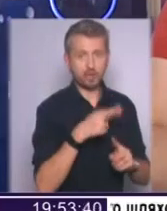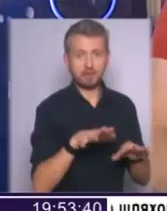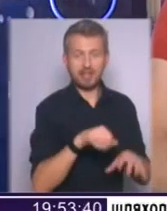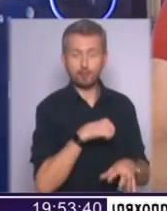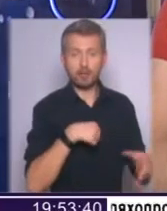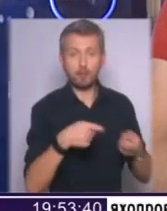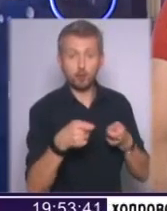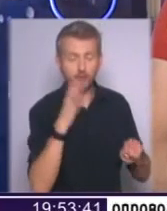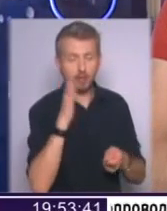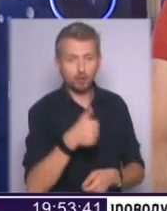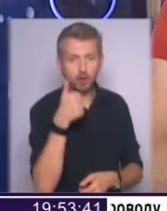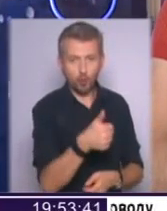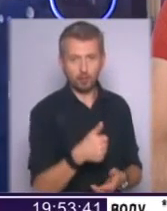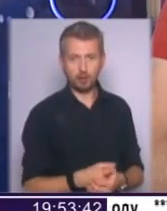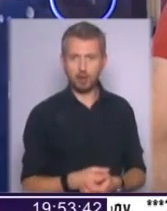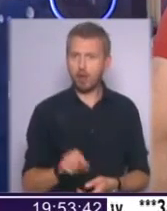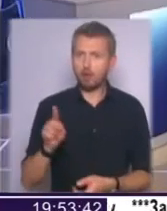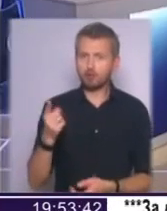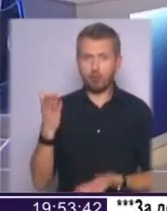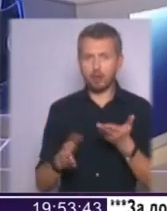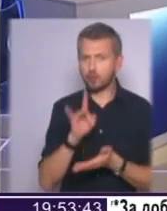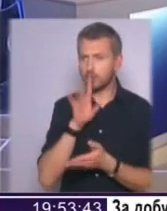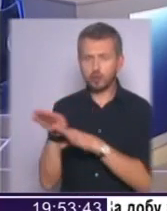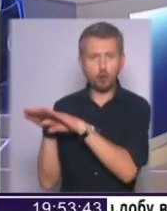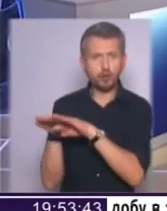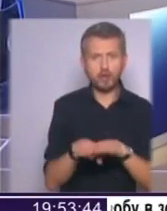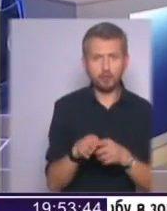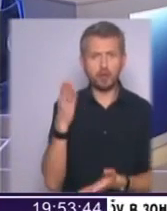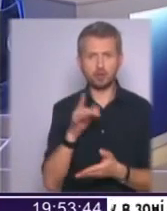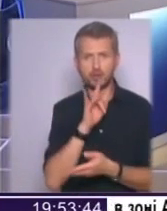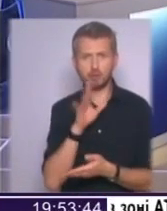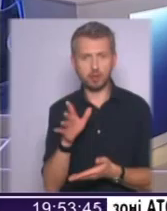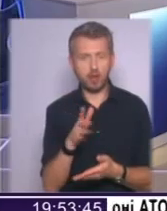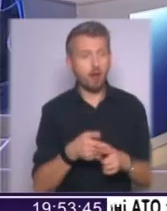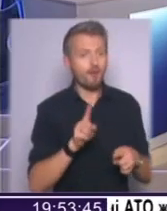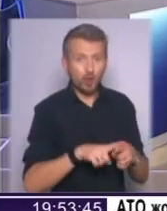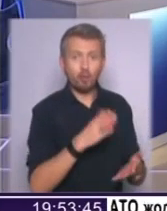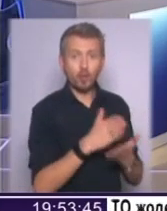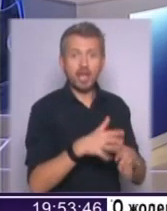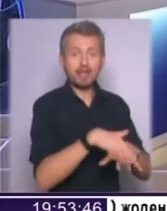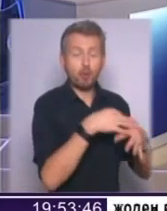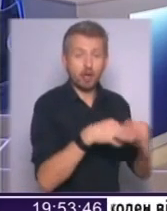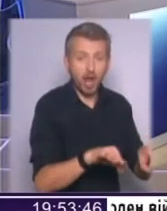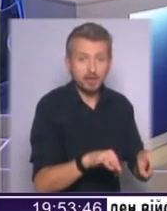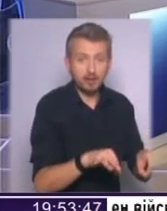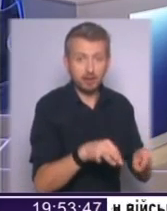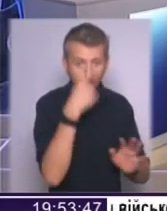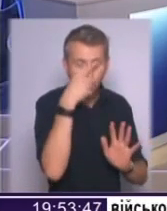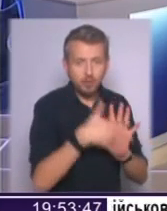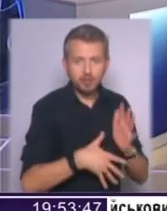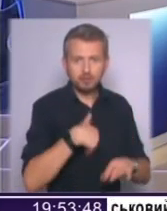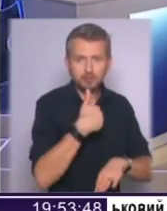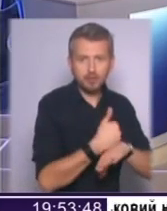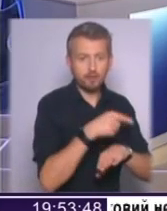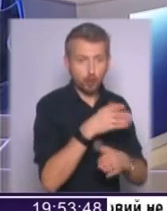буде тільки добре. Чому? Якщо не буде одностайності, якщо не буде, знаєте, рішення не будуть приймати. Розумієте, в ключовий нюанс. В цьому